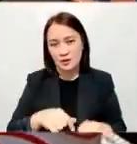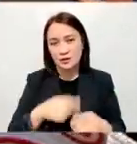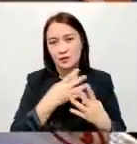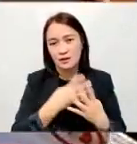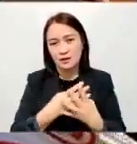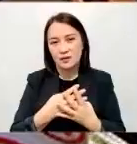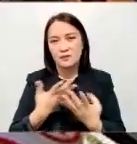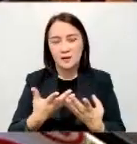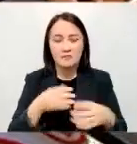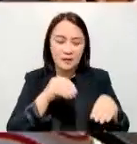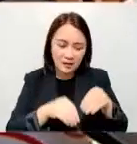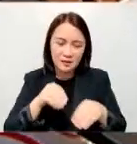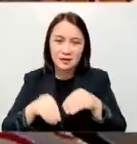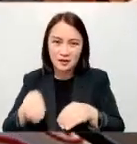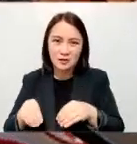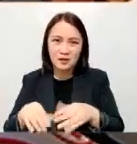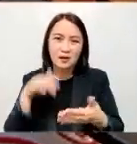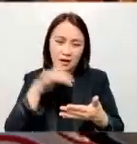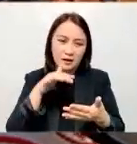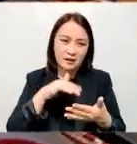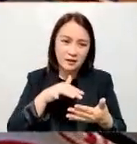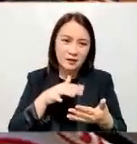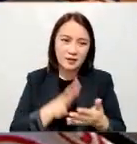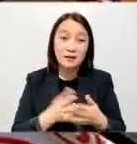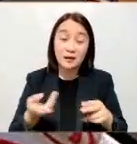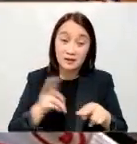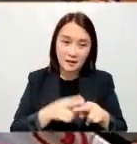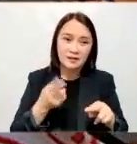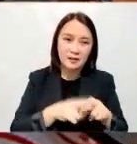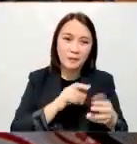nagtatanim o nag-aaral, yun, nakakadagdag bawas sa